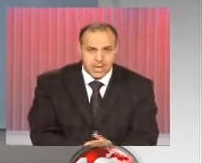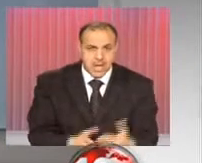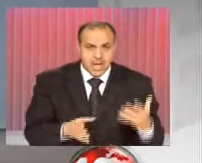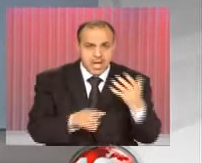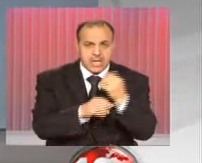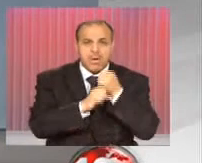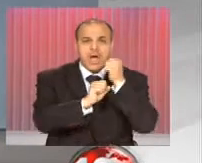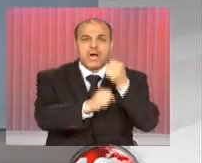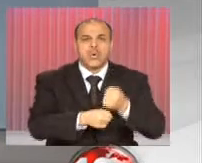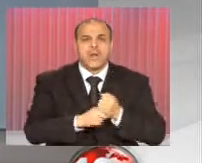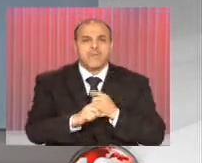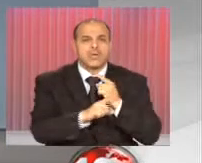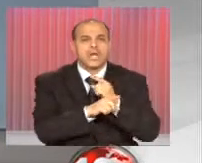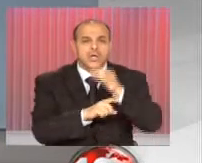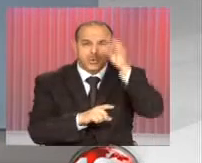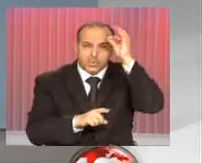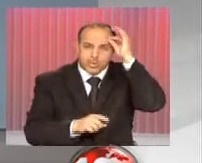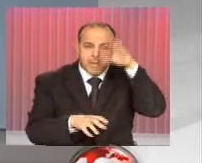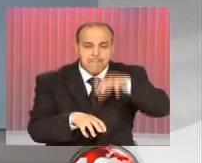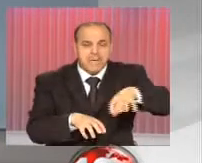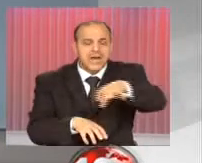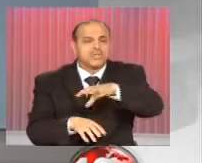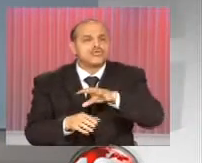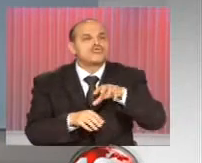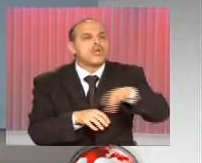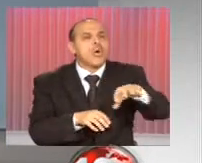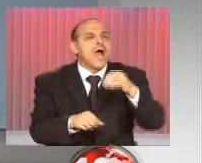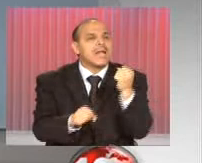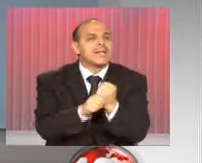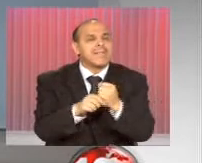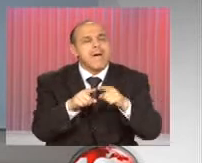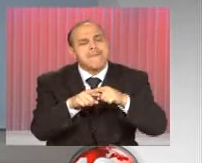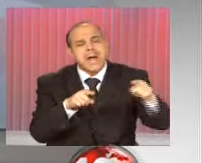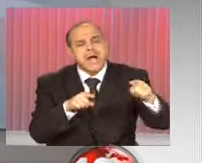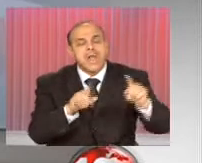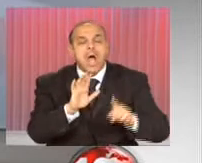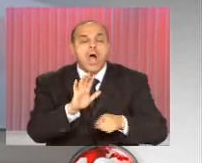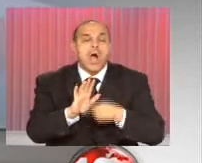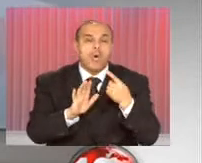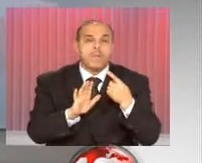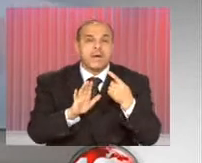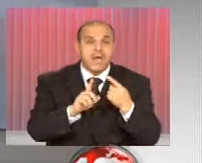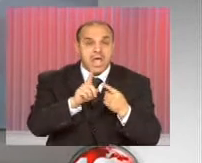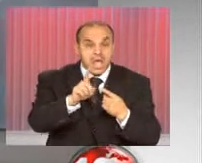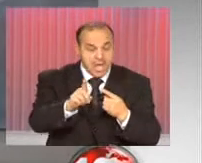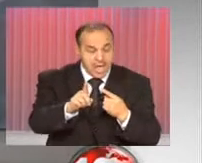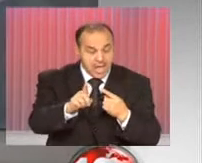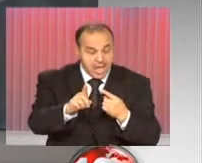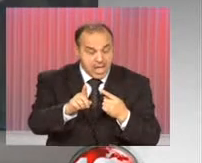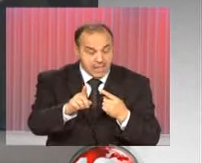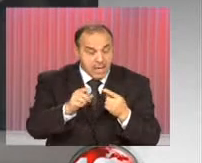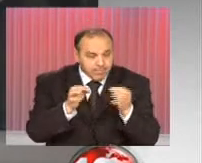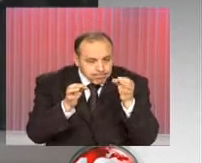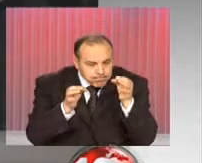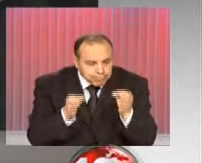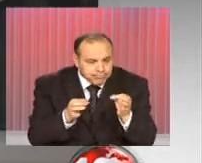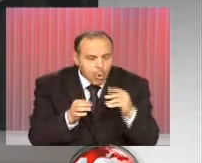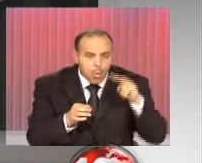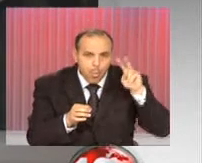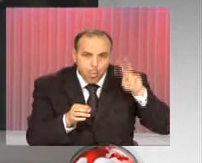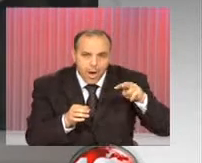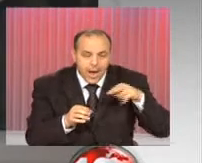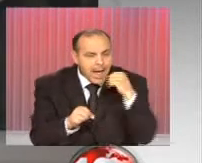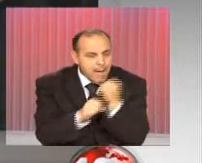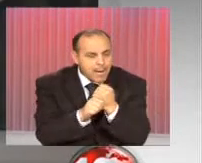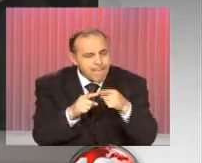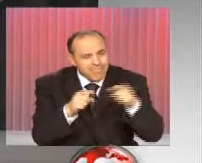احتضنت القيروان الملتقى الوطني للمراكز الجهوية للعمل عن بعد في دورته الأولى، والذي تم خلاله تشخيص واقع مراكز